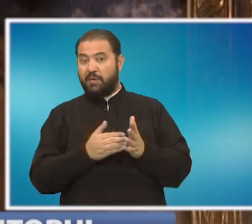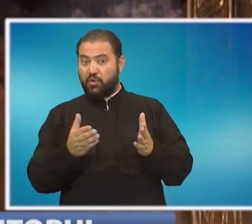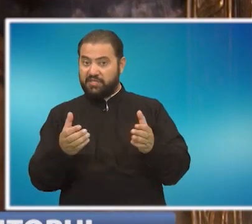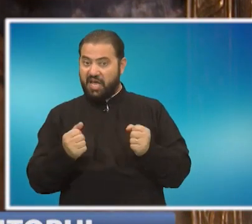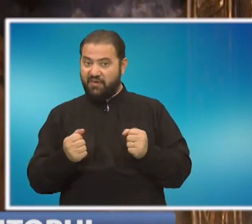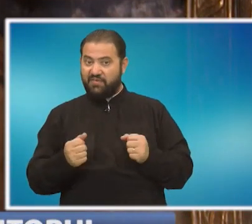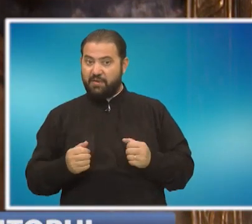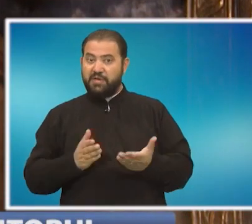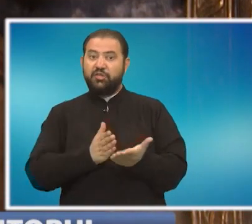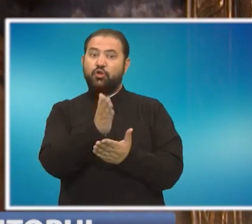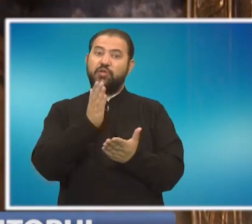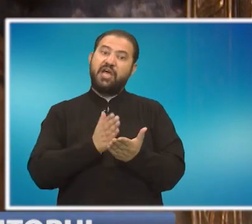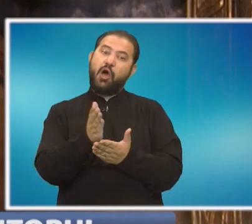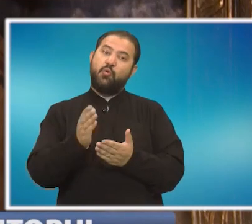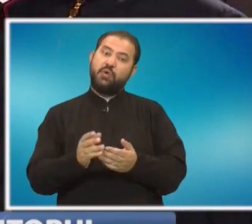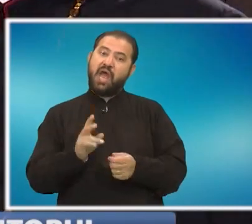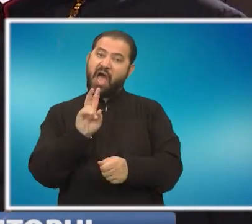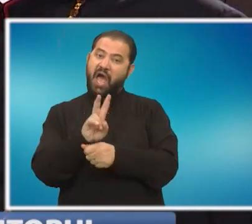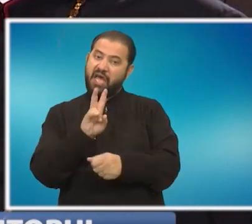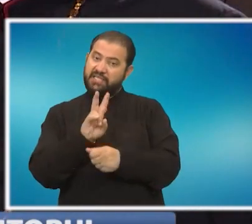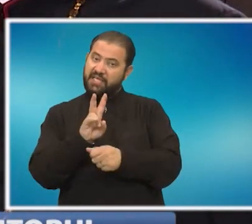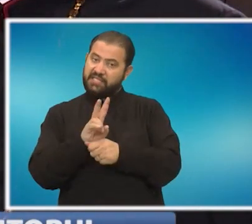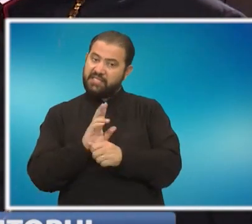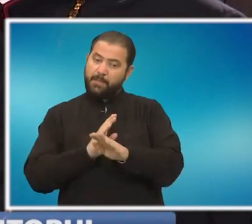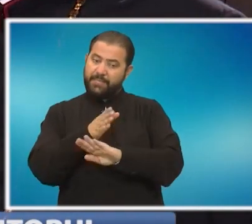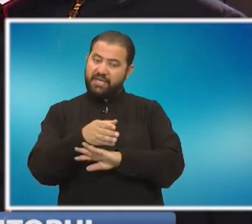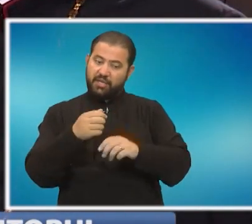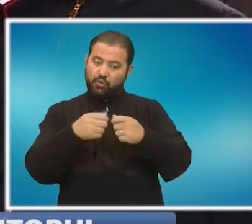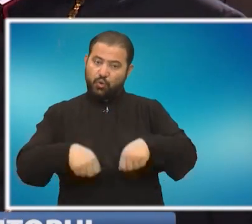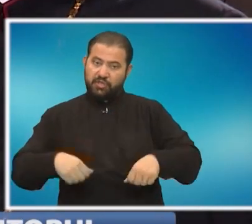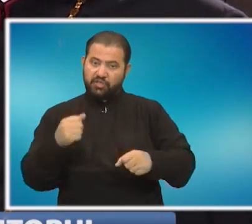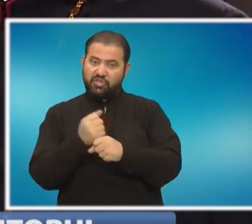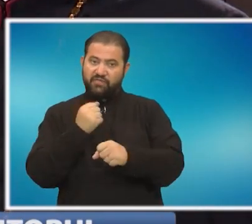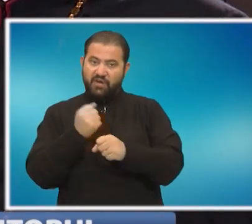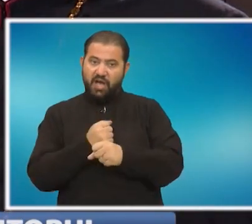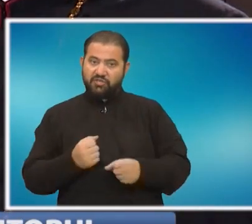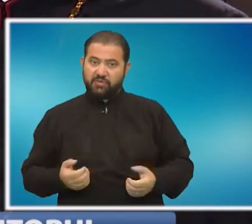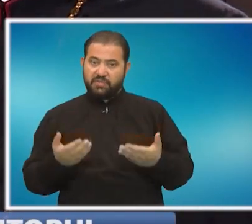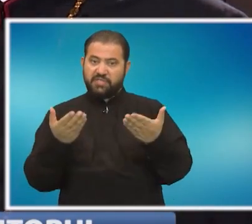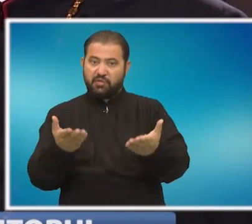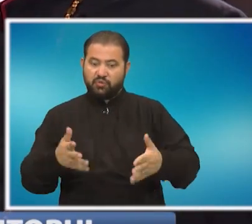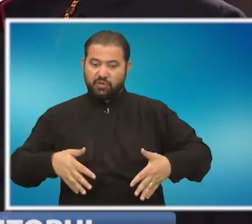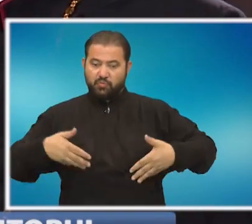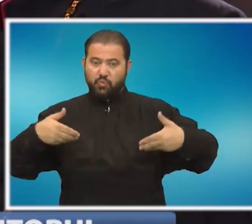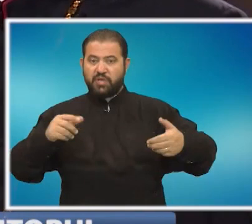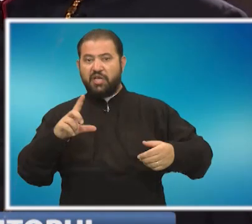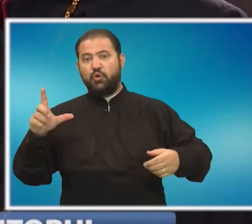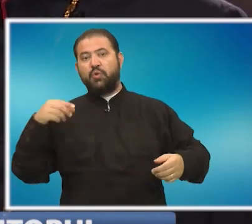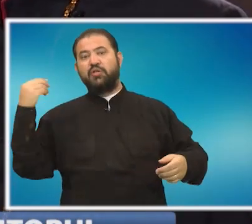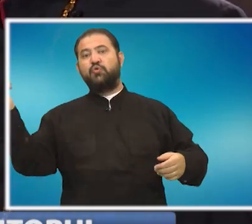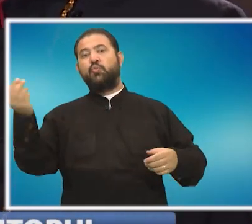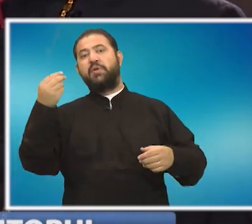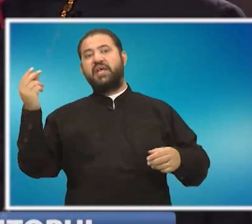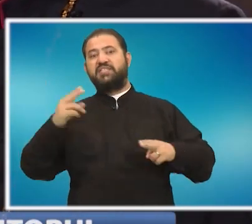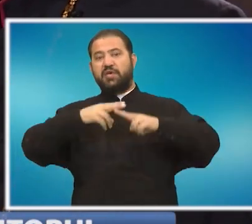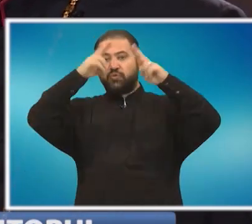sunt și o mică, o foarte mică, să-i spunem, categorie de persoane care vin probabil așa să vadă